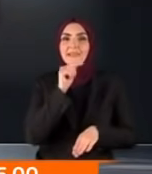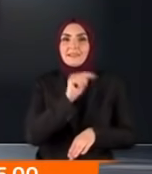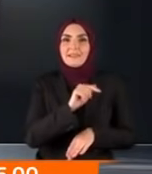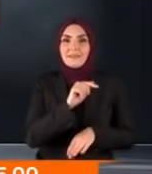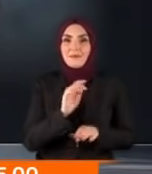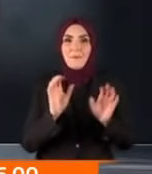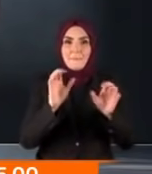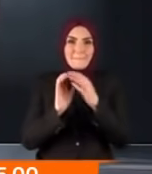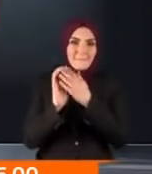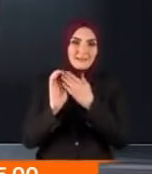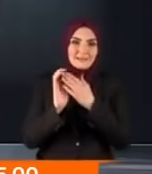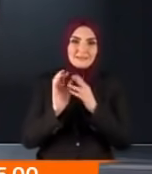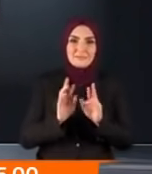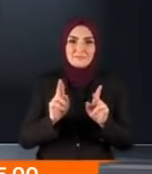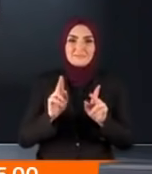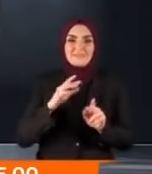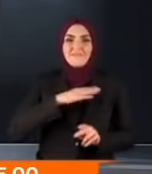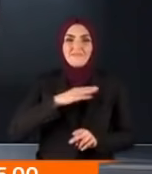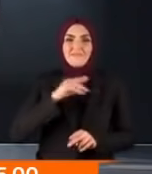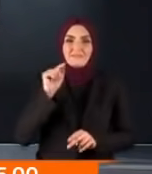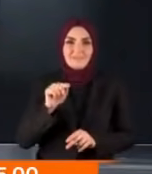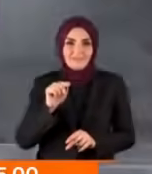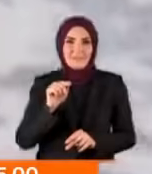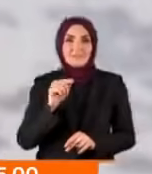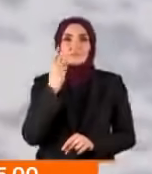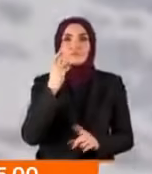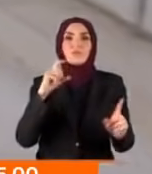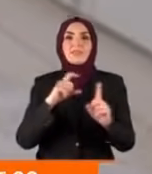yardımıyla protez bir pati tasarladı.